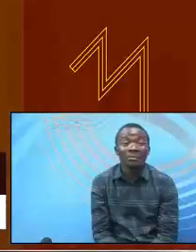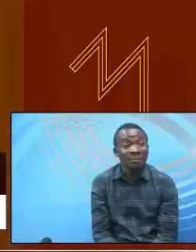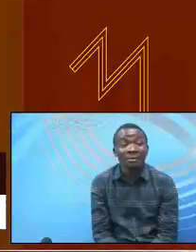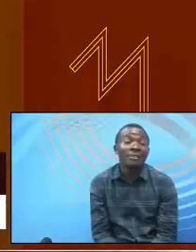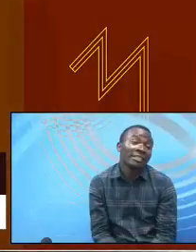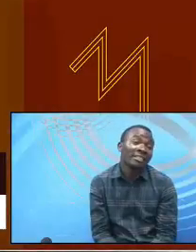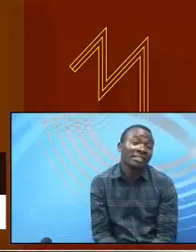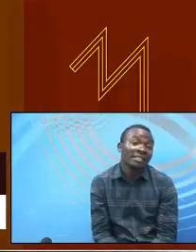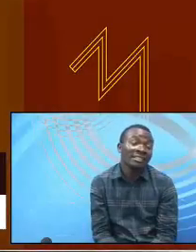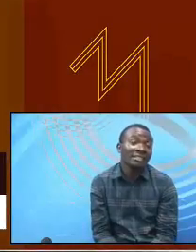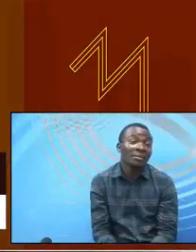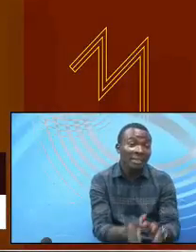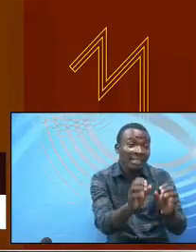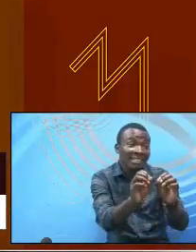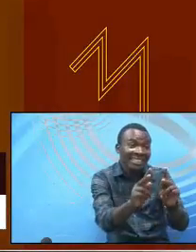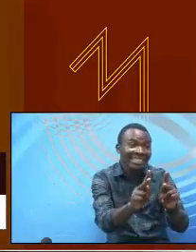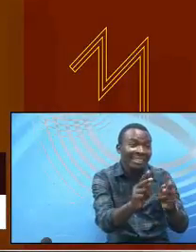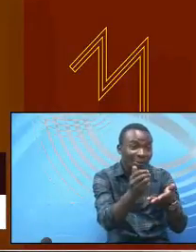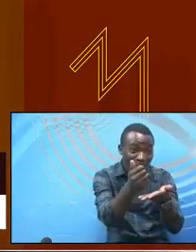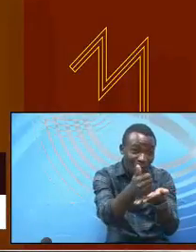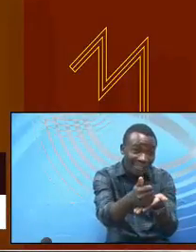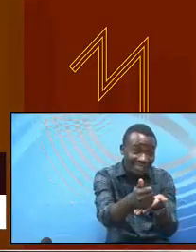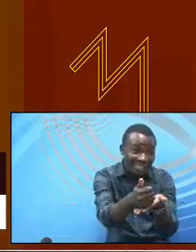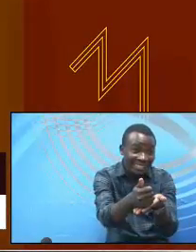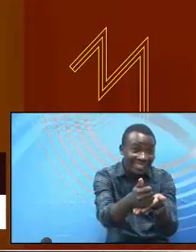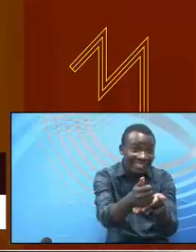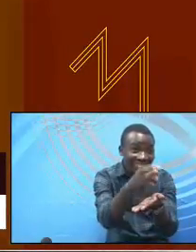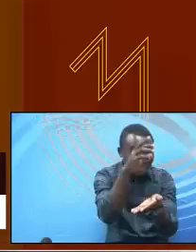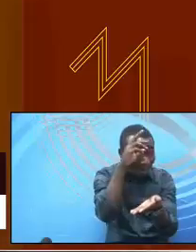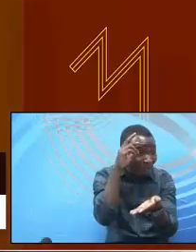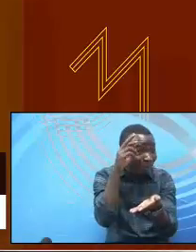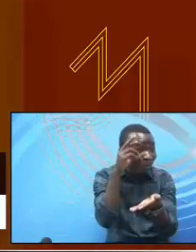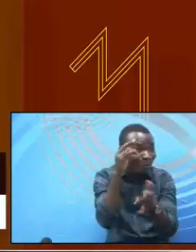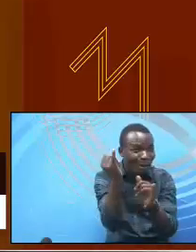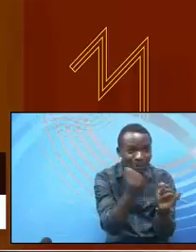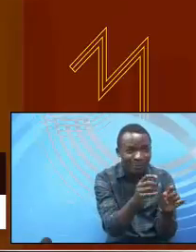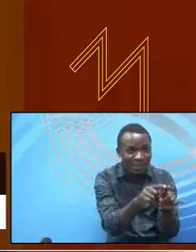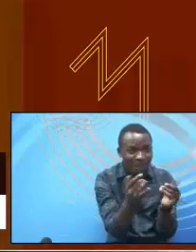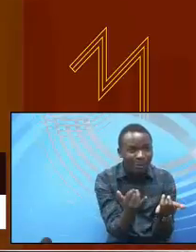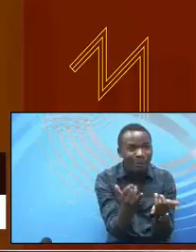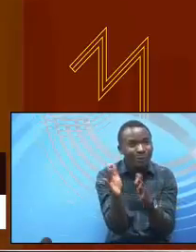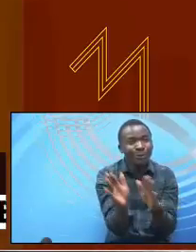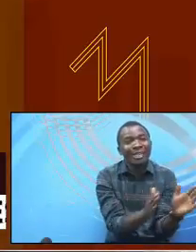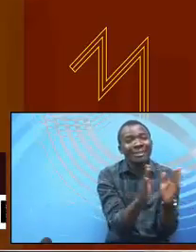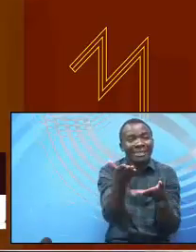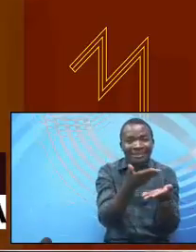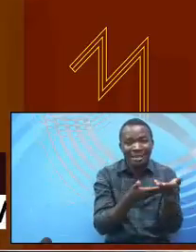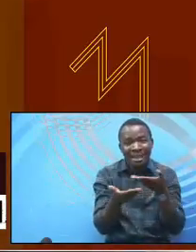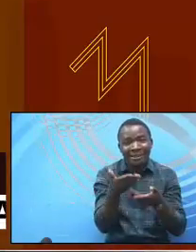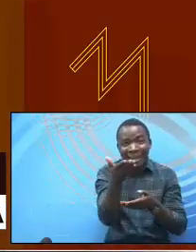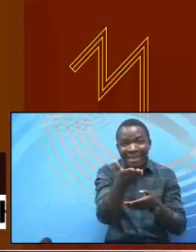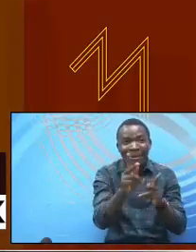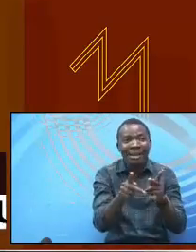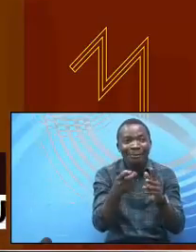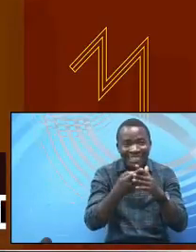ibintu birakomeye nibadufashe. Turabafasha, nicyo gihe cyatumye tugira gahunda nk'ingi tukategura ibiganiro. Hari abantu batangiye